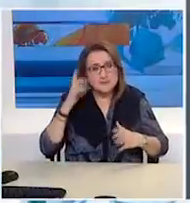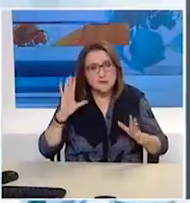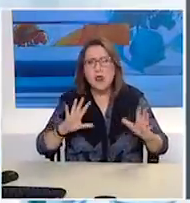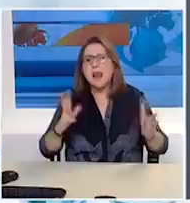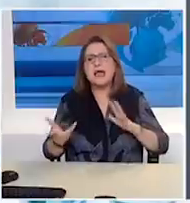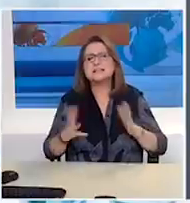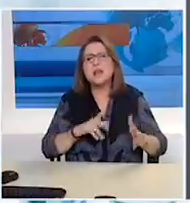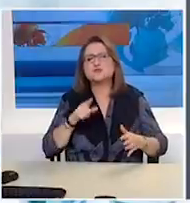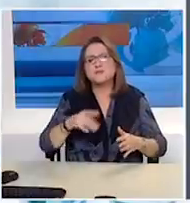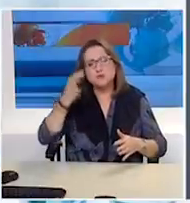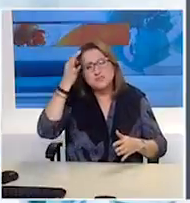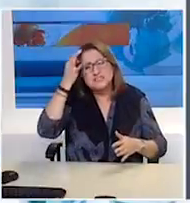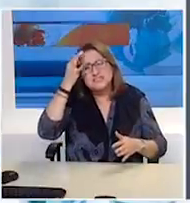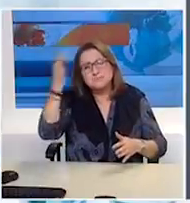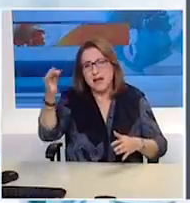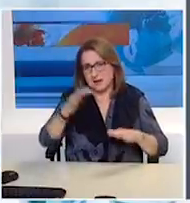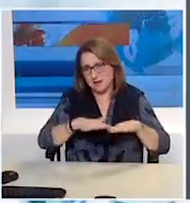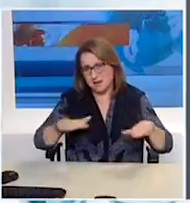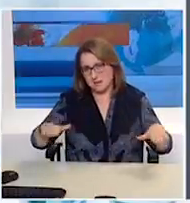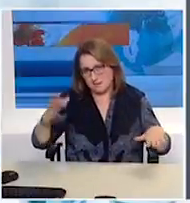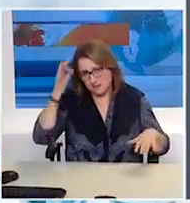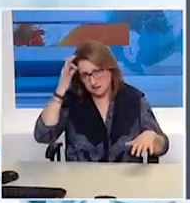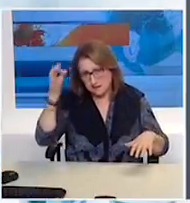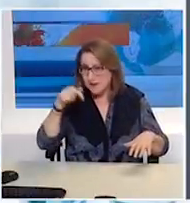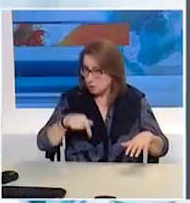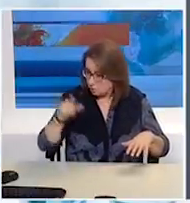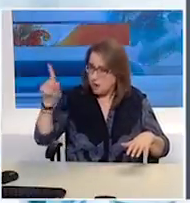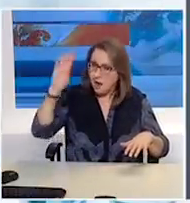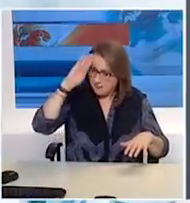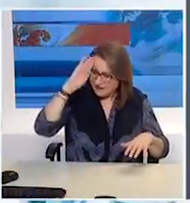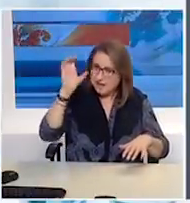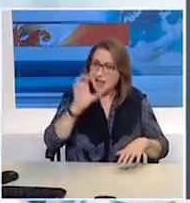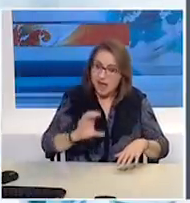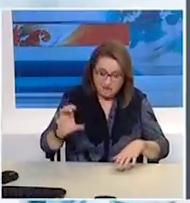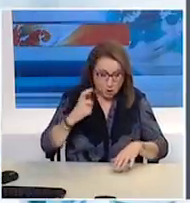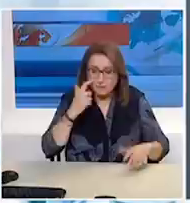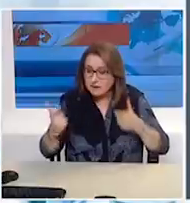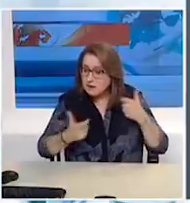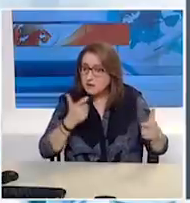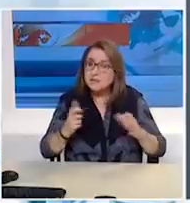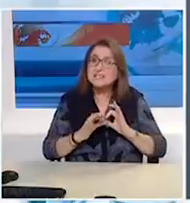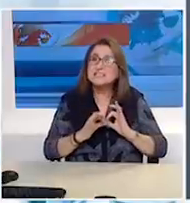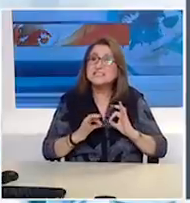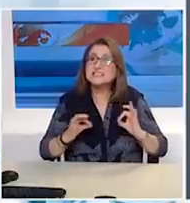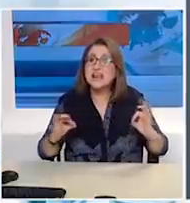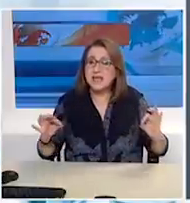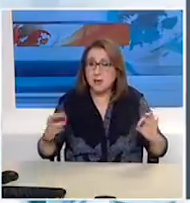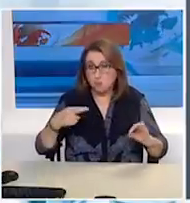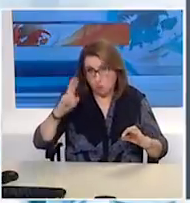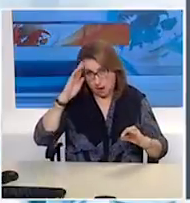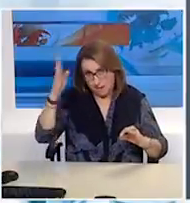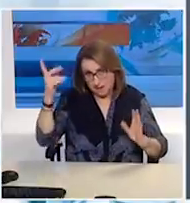σπάνιο, πρώτον. Δεύτερον, ότι υπάρχει μια επαγρύπνηση αυτή τη στιγμή και στην Ευρώπη και στην Αμερική, ιδιαίτερα σε χώρες που τρέχει η επιδημία με μεγάλα νούμερα,